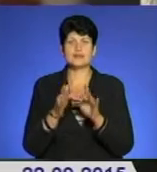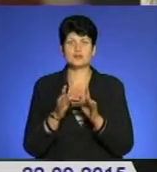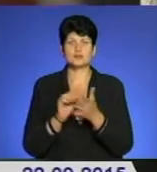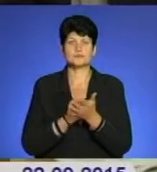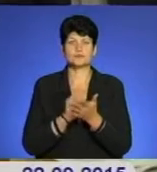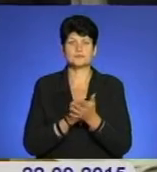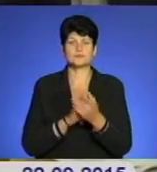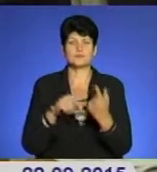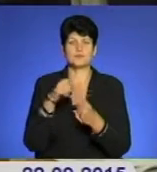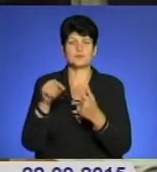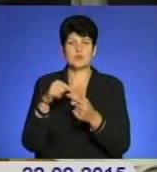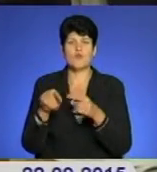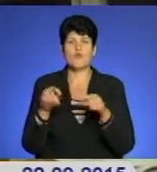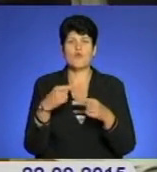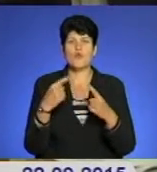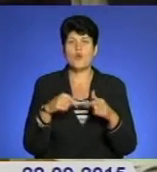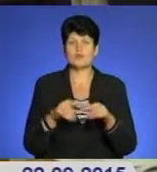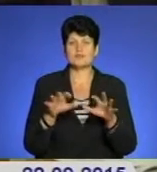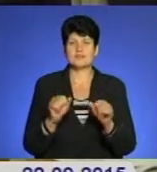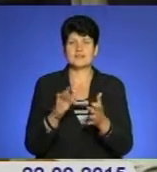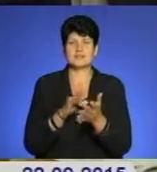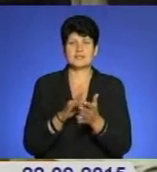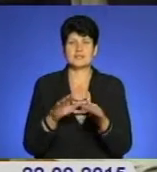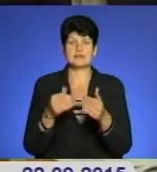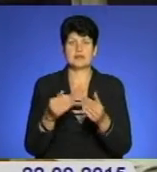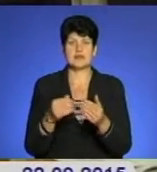в органах влади та центрах надання адміністративних послуг.